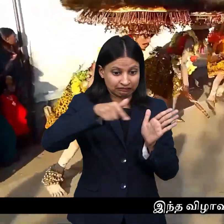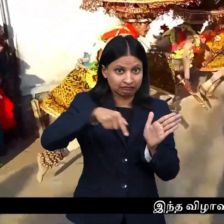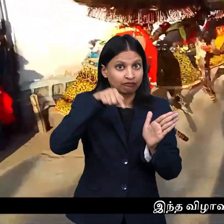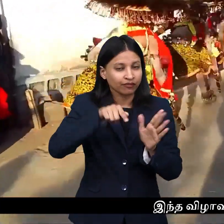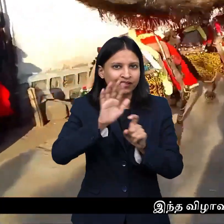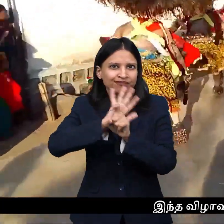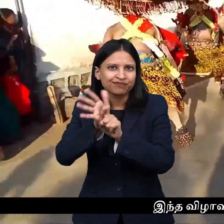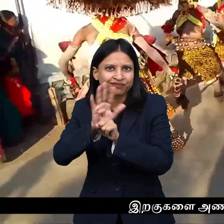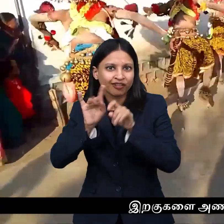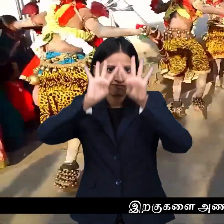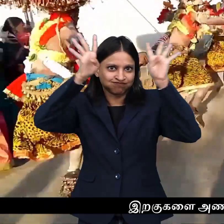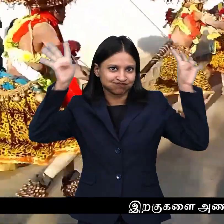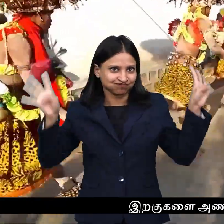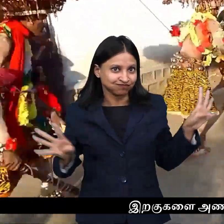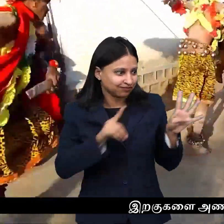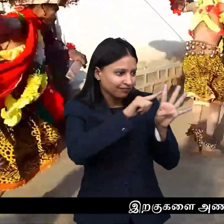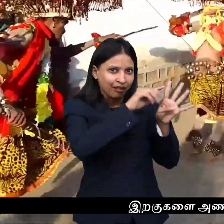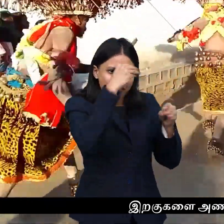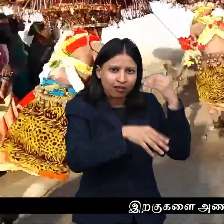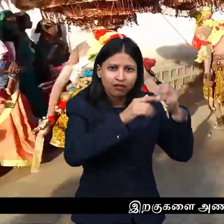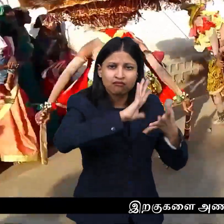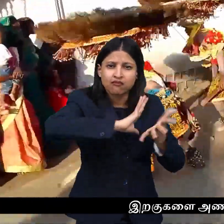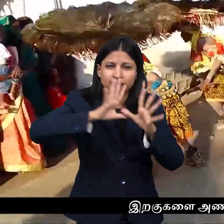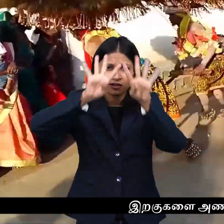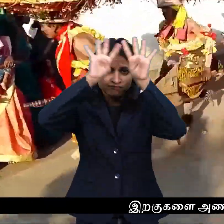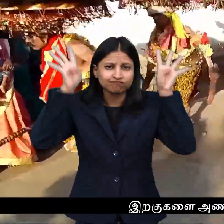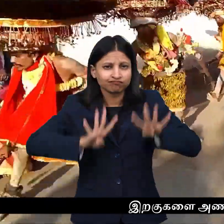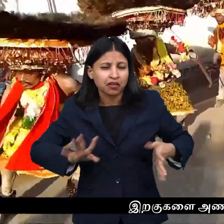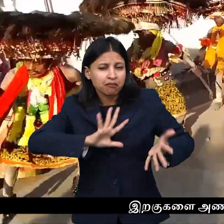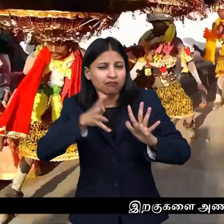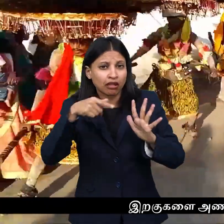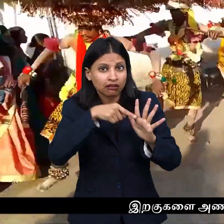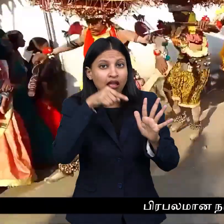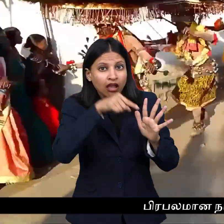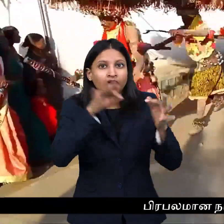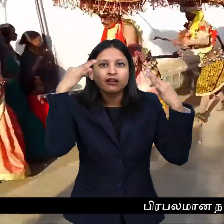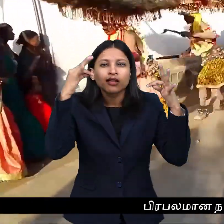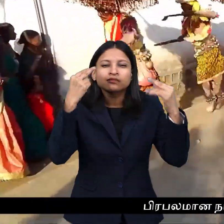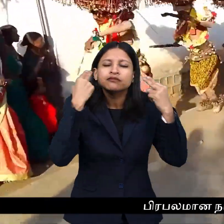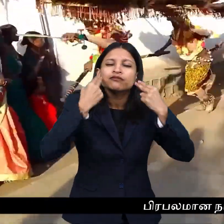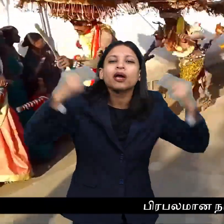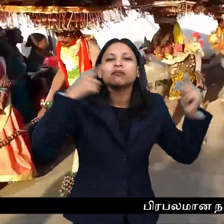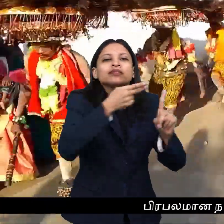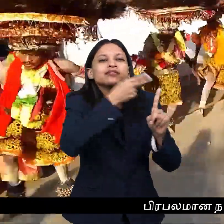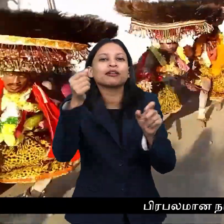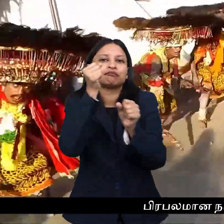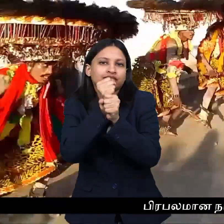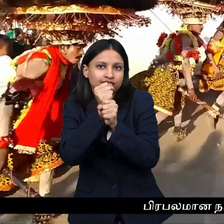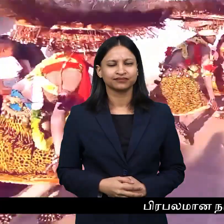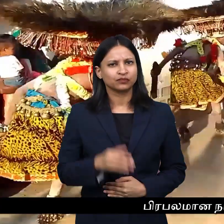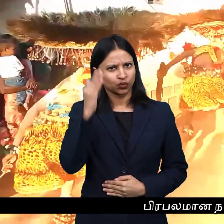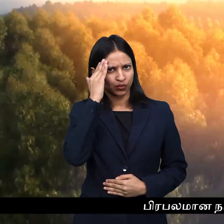மிகவும் சிறப்பு வாய்ந்தது. இந்த விழாவின் போது அவர்கள் மயில் இறகுகளை அணிந்து கொண்டு குஸ்ஸாடி என்ற பிரபலமான